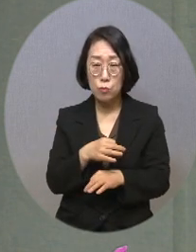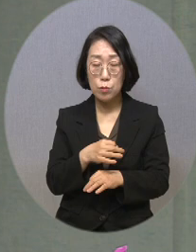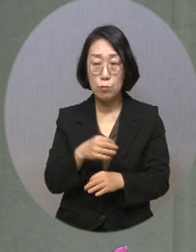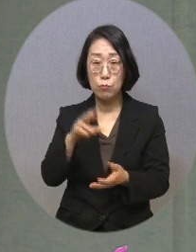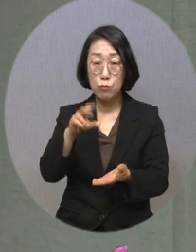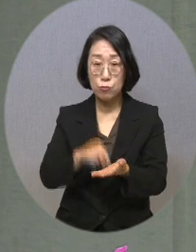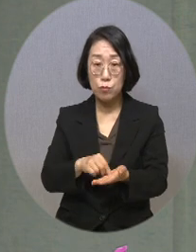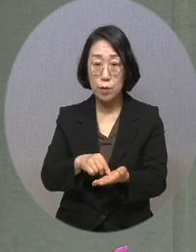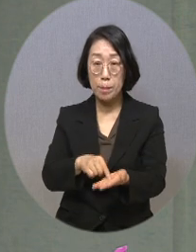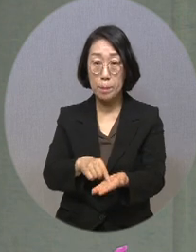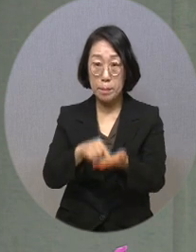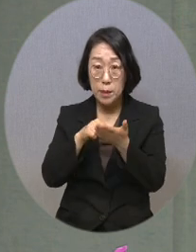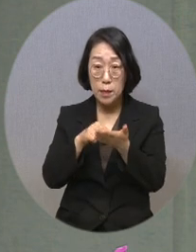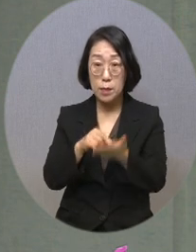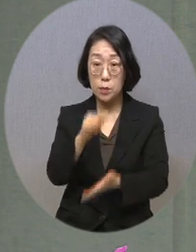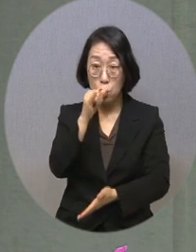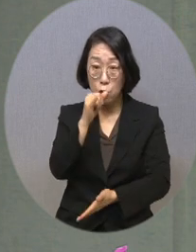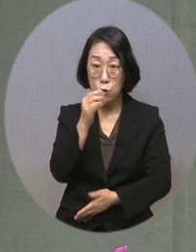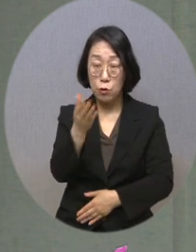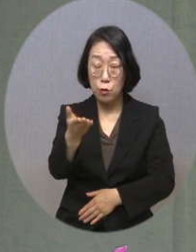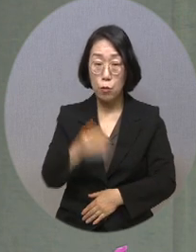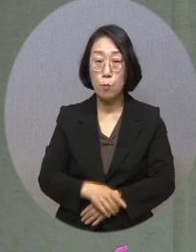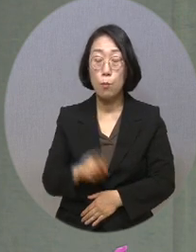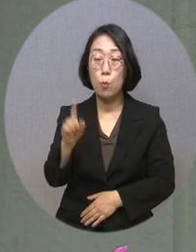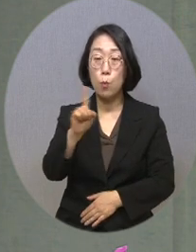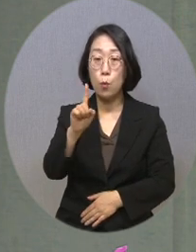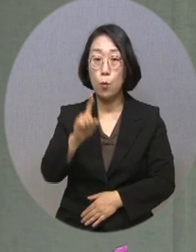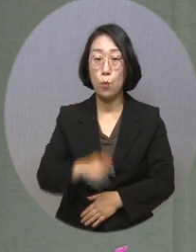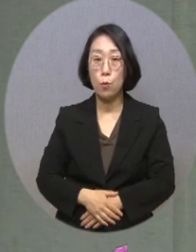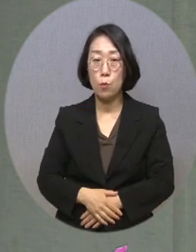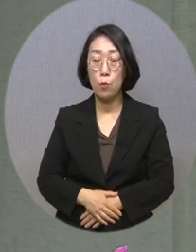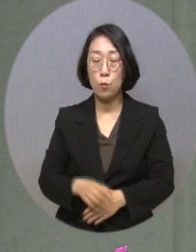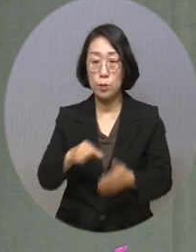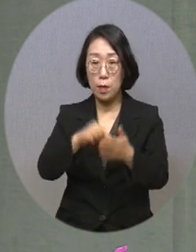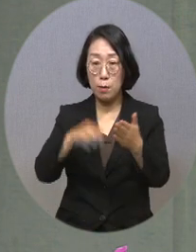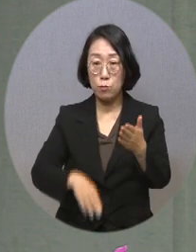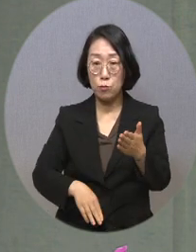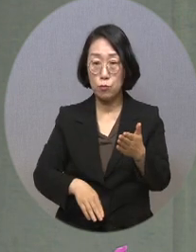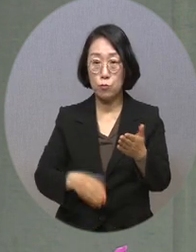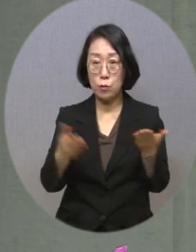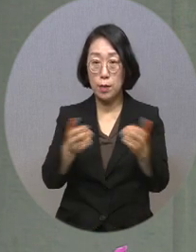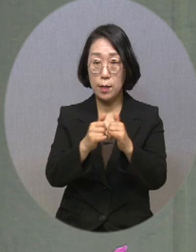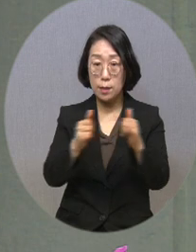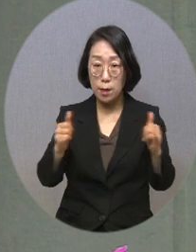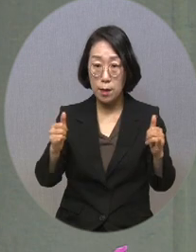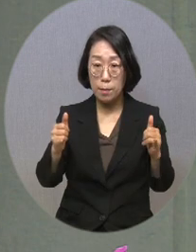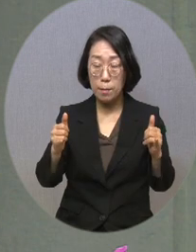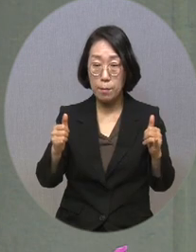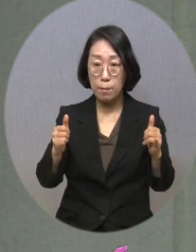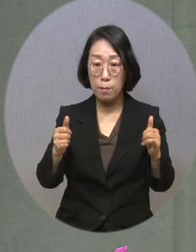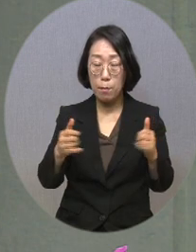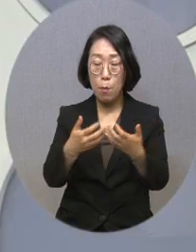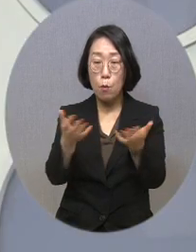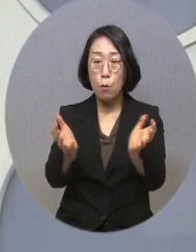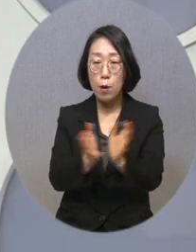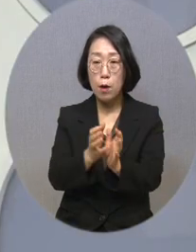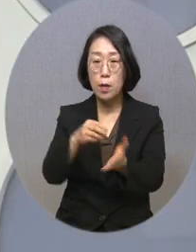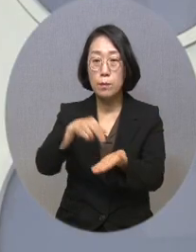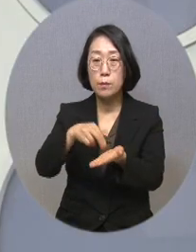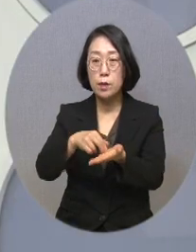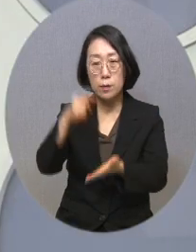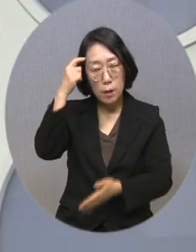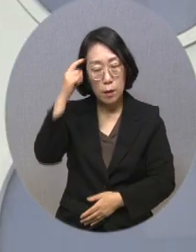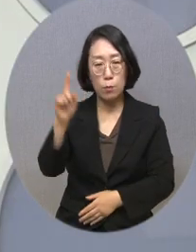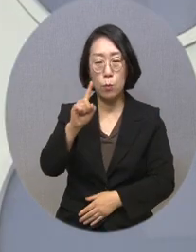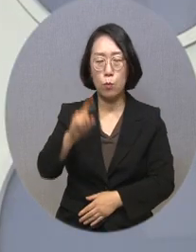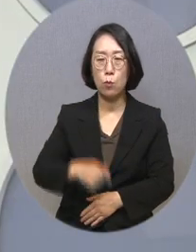대두된 일이 있었나요? 네, 네. 거기에 그 세무사회 입장에서는 어떻게 생각하시나요?